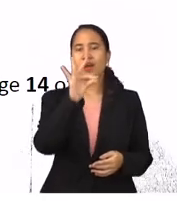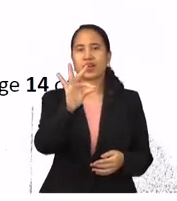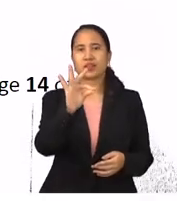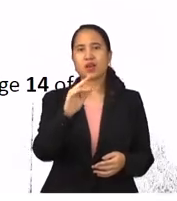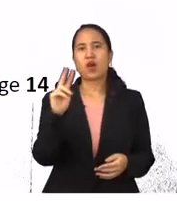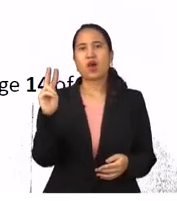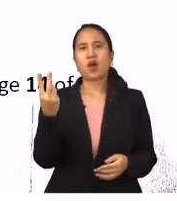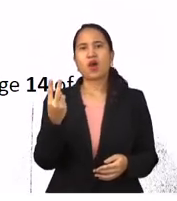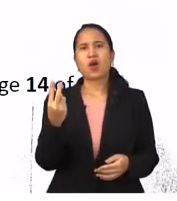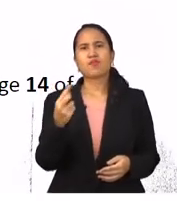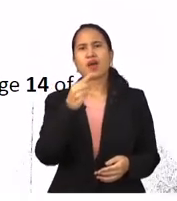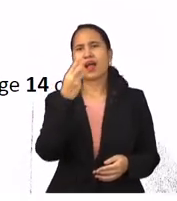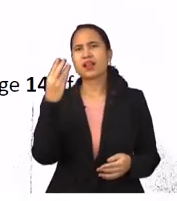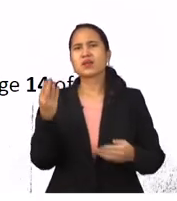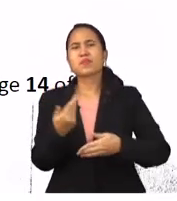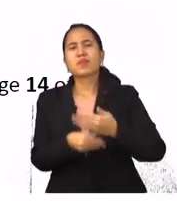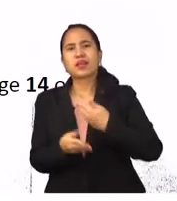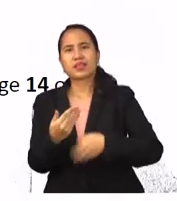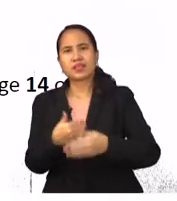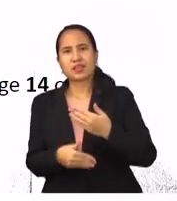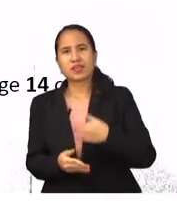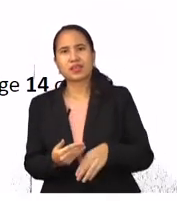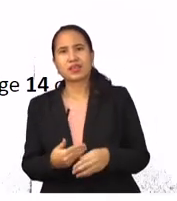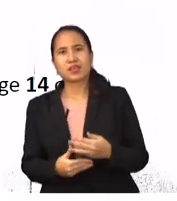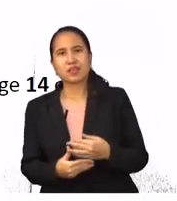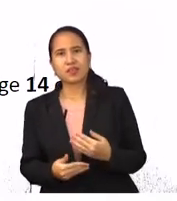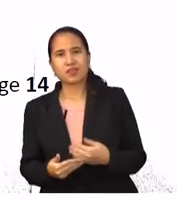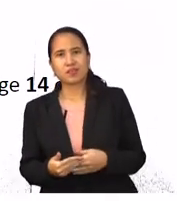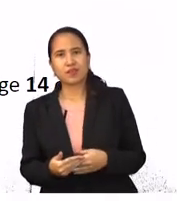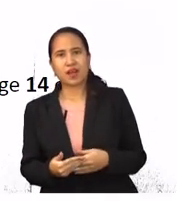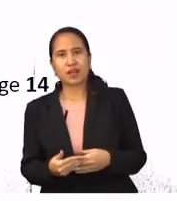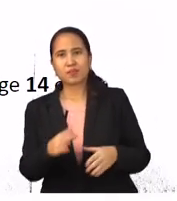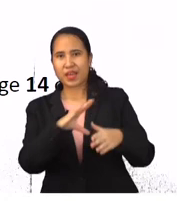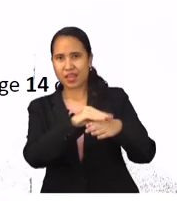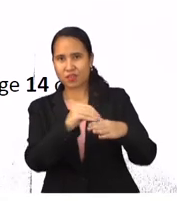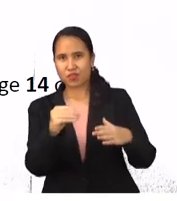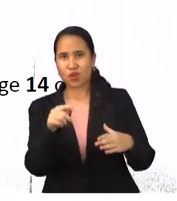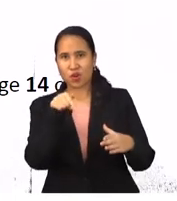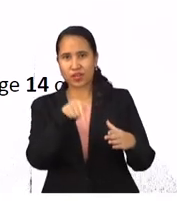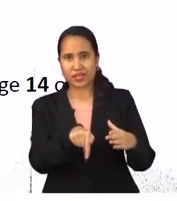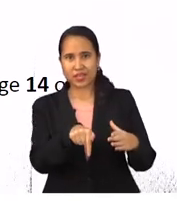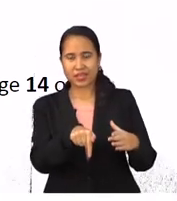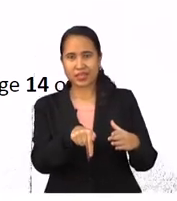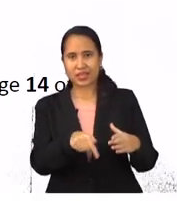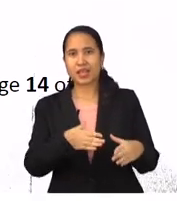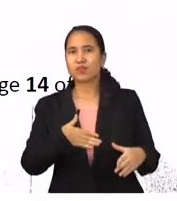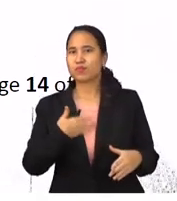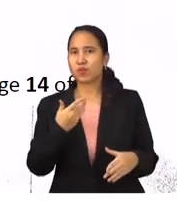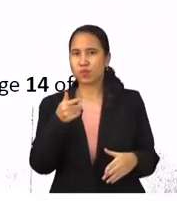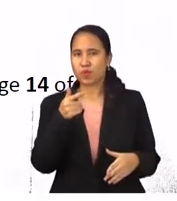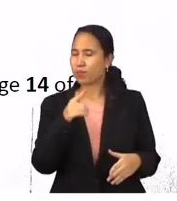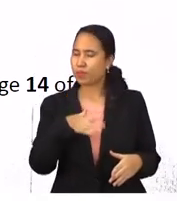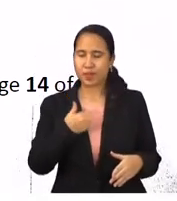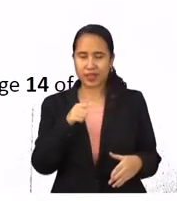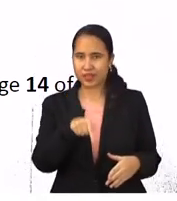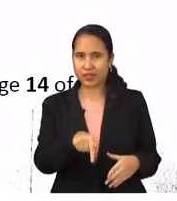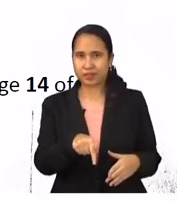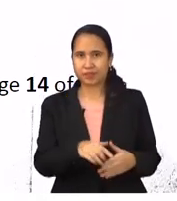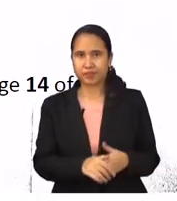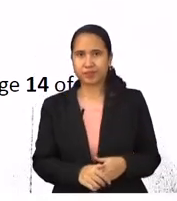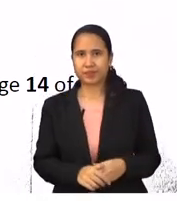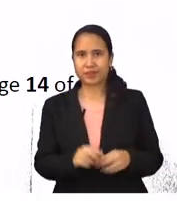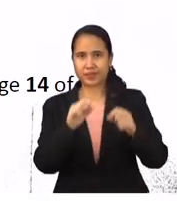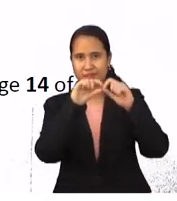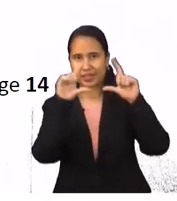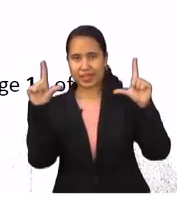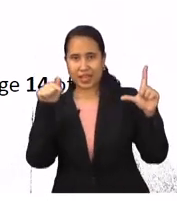of elke vorm van beïnvloeding van een rechtsproces onder dit verbod valt. Taalkundig valt